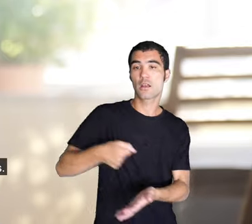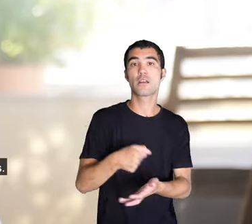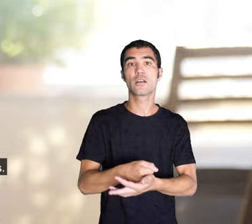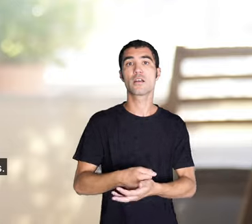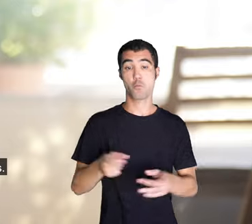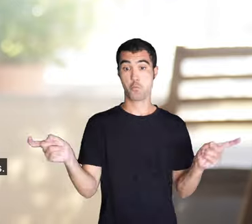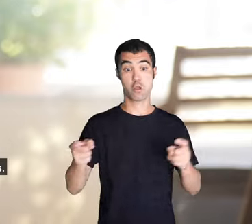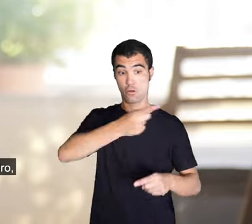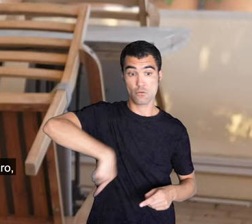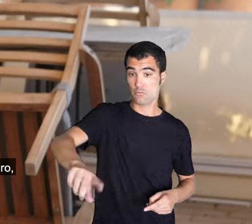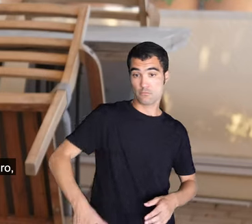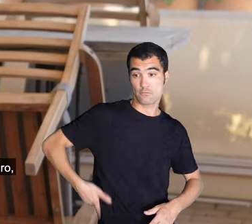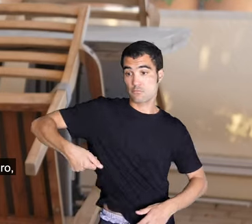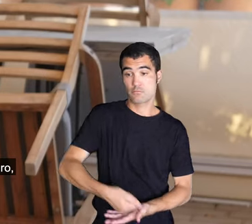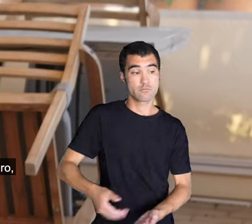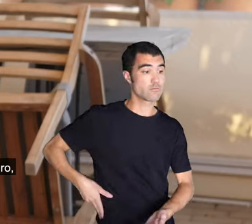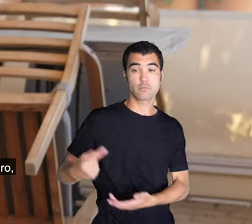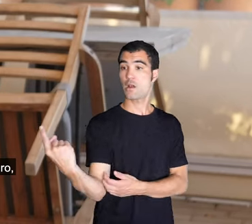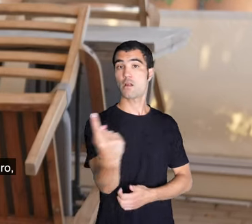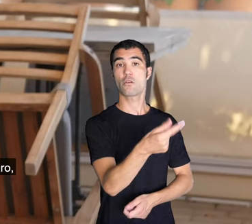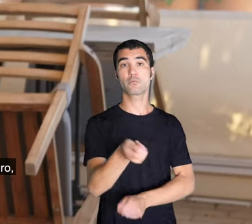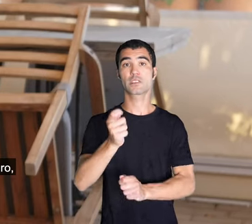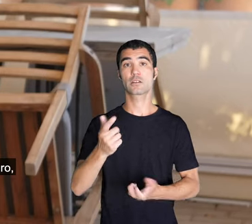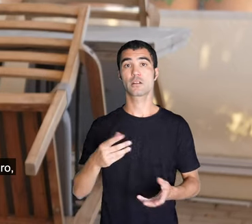pagava. Noi cominciavamo